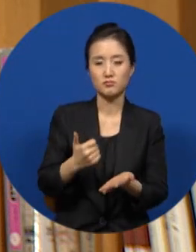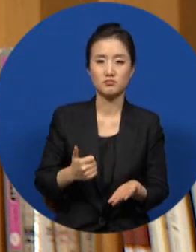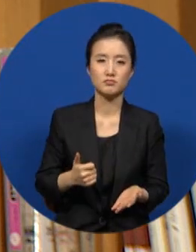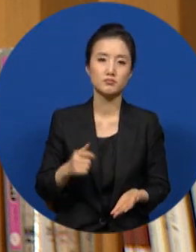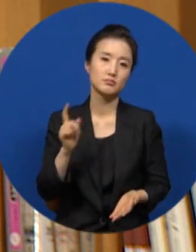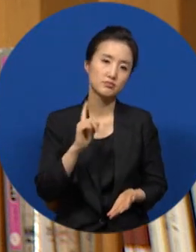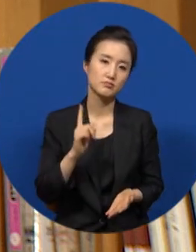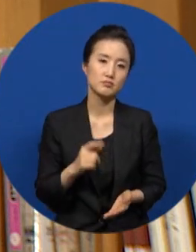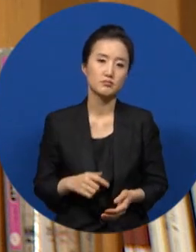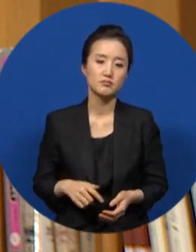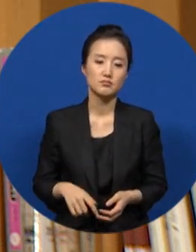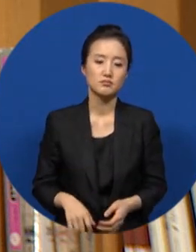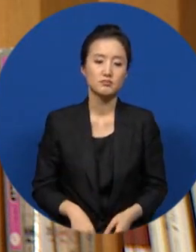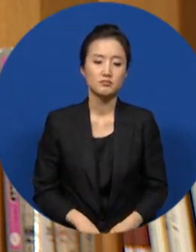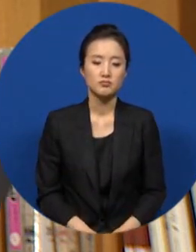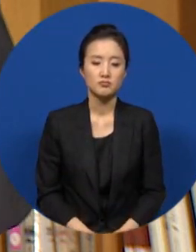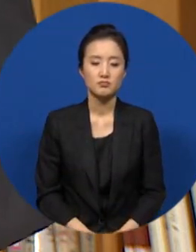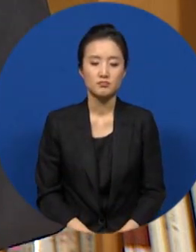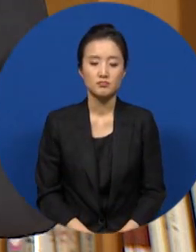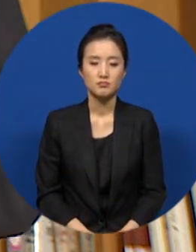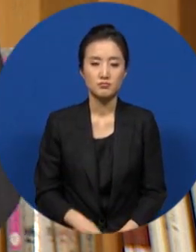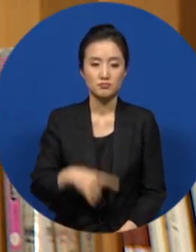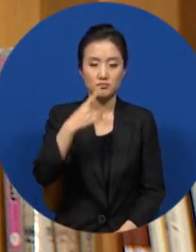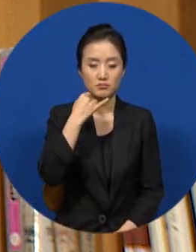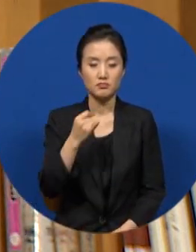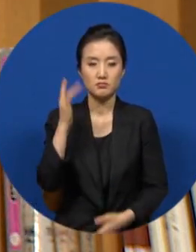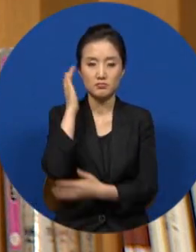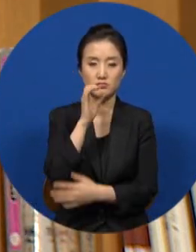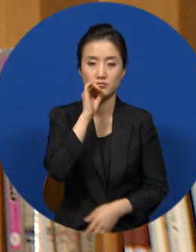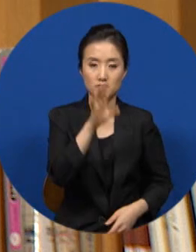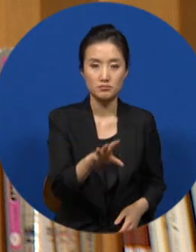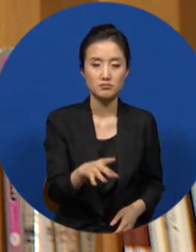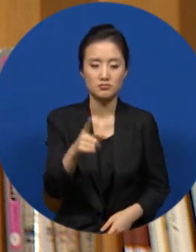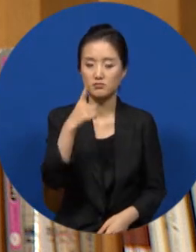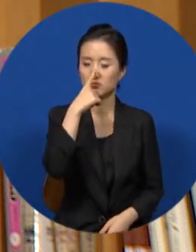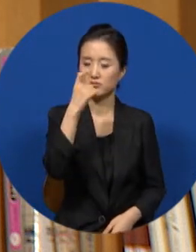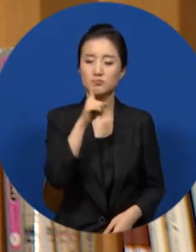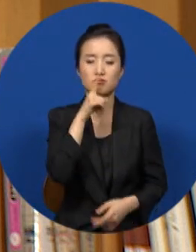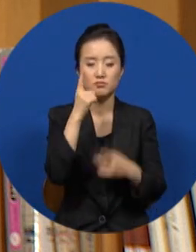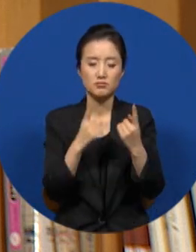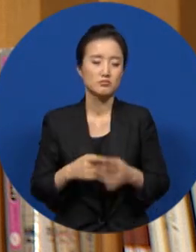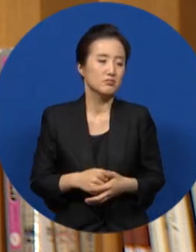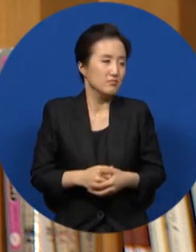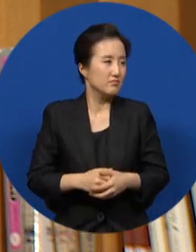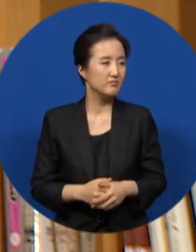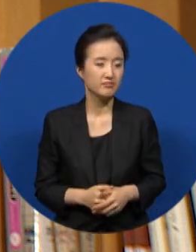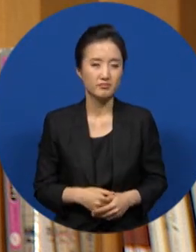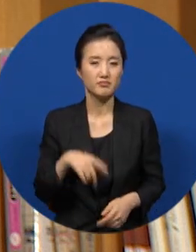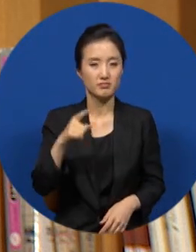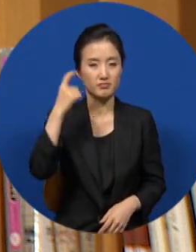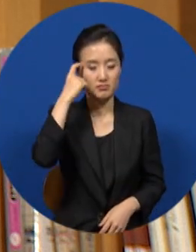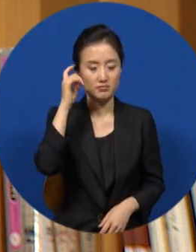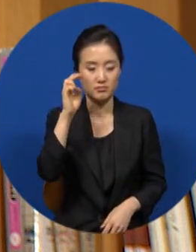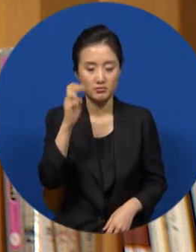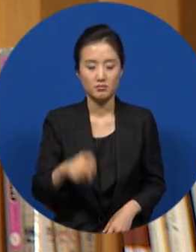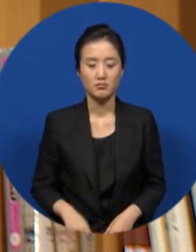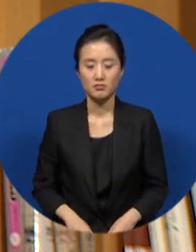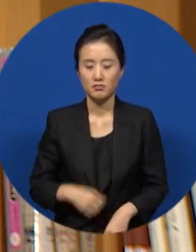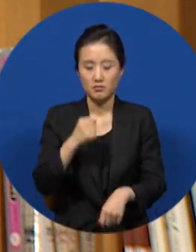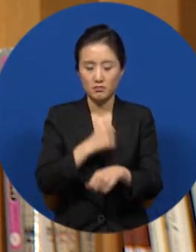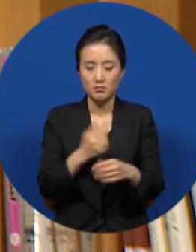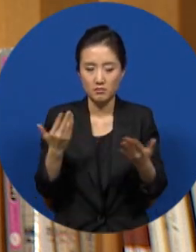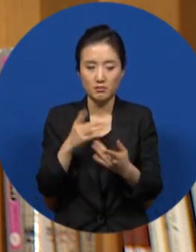아 저기 없는 얘기를 하면은 그건 거짓말인 거고 있는 얘기를 해야 되죠. 어떤 특정한 사건에 대해서 했는 일에 대해서 칭찬해